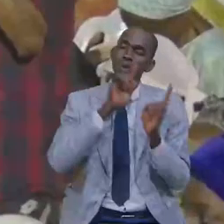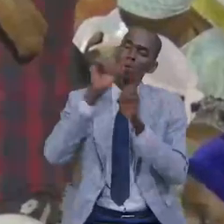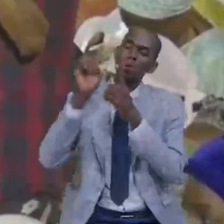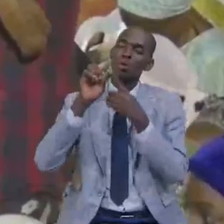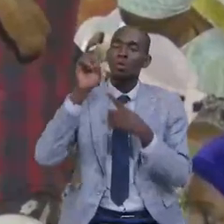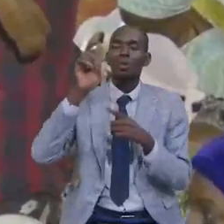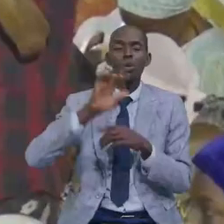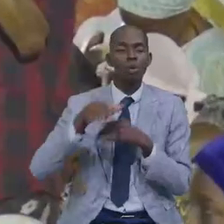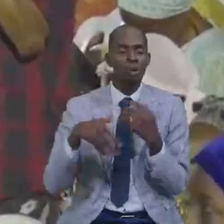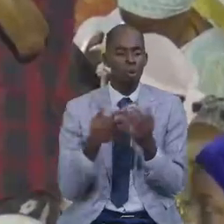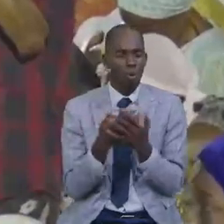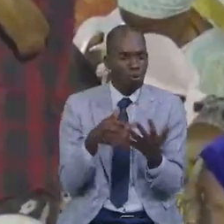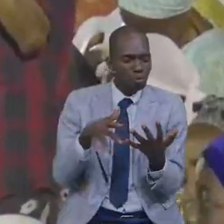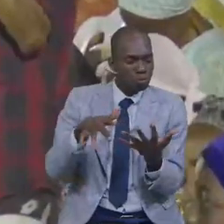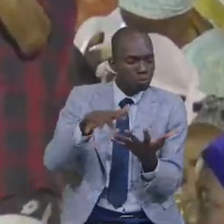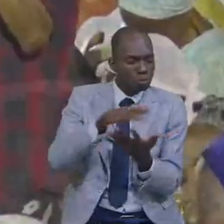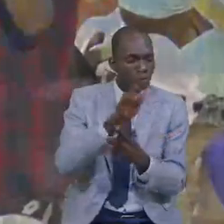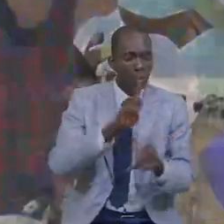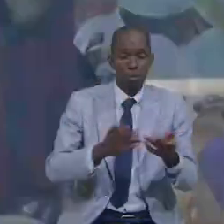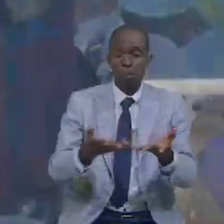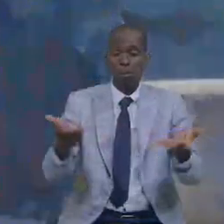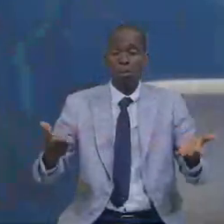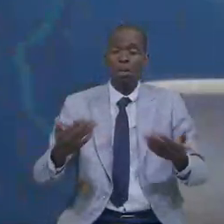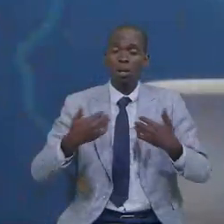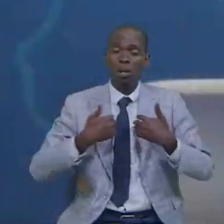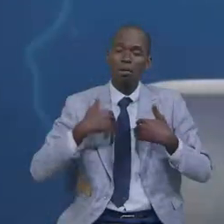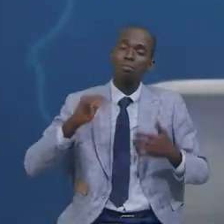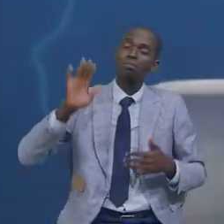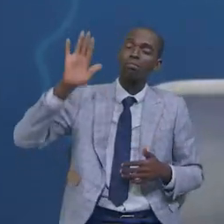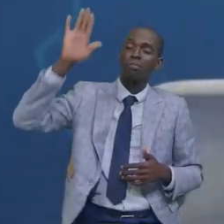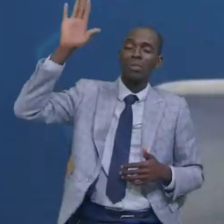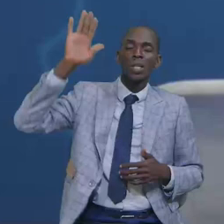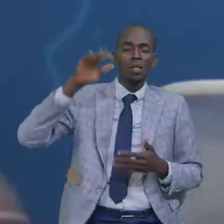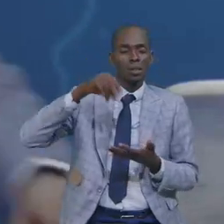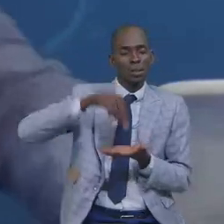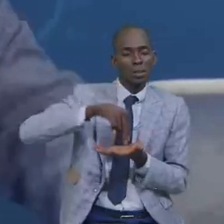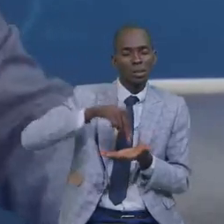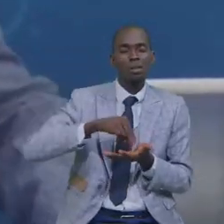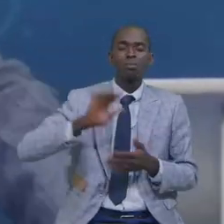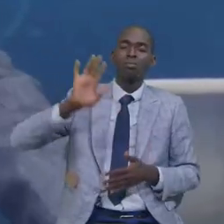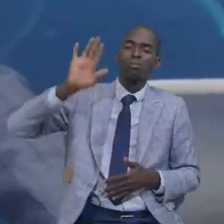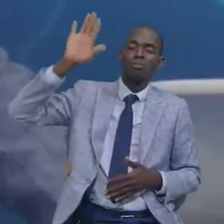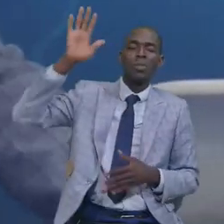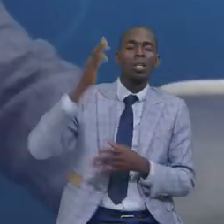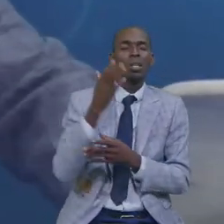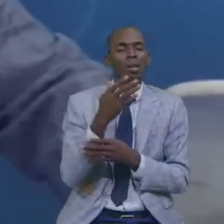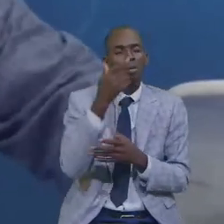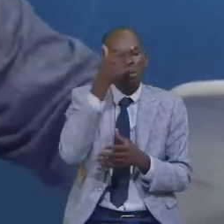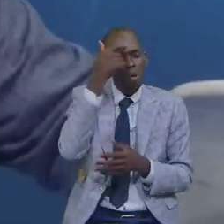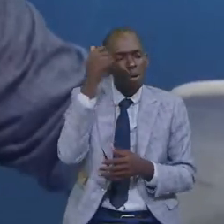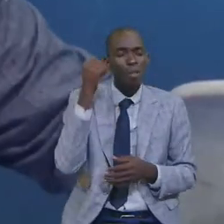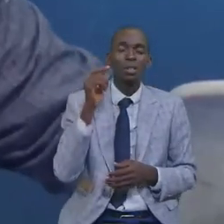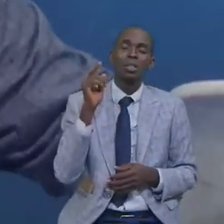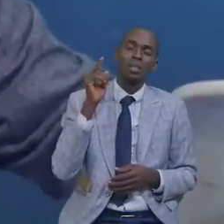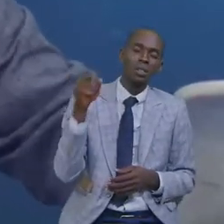maintenant tout ton peuple ils sont levés sont debout les mains levées